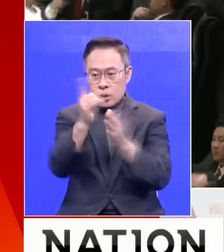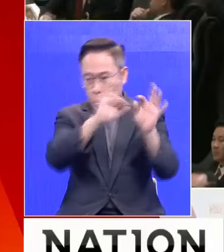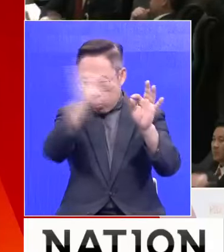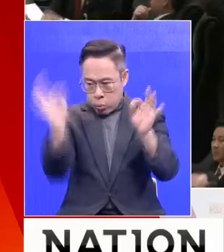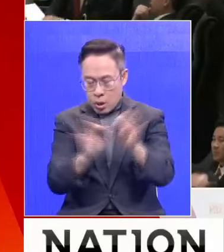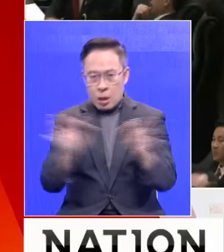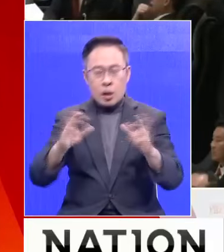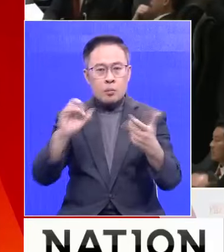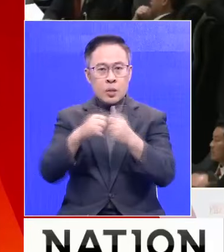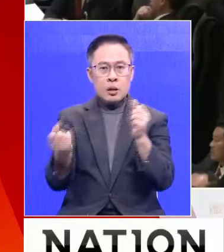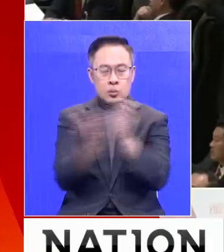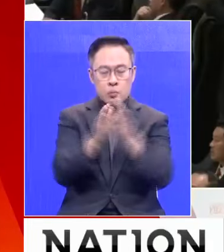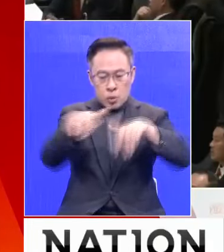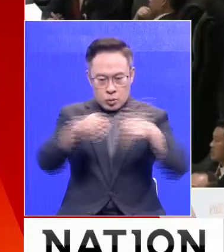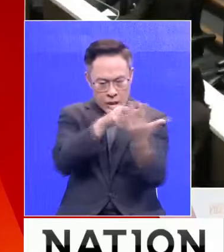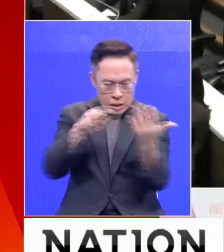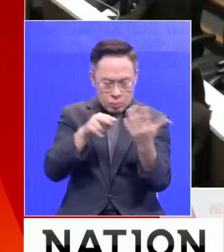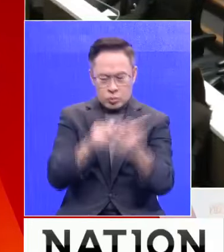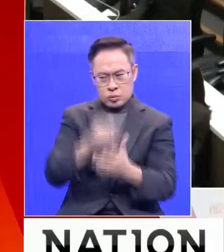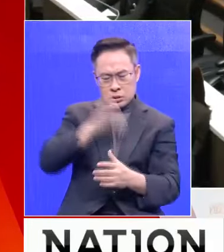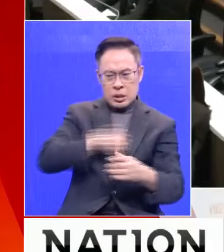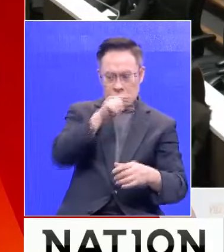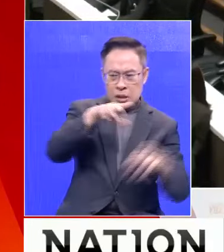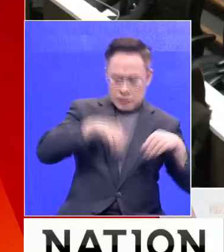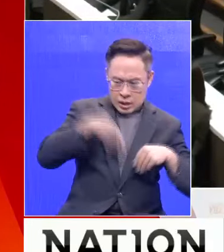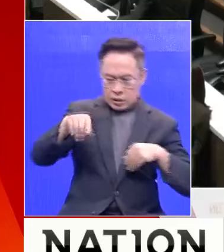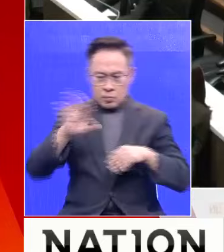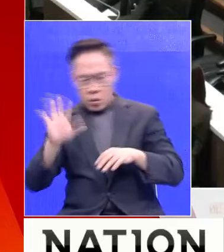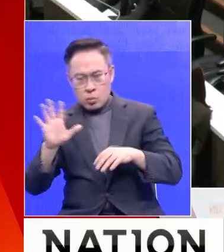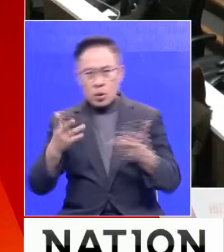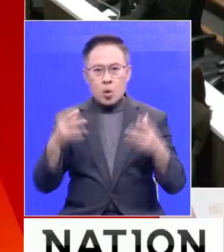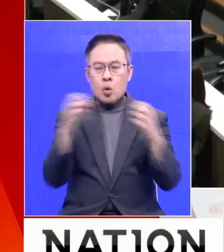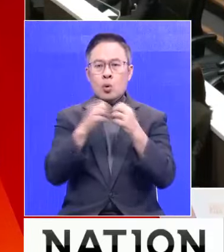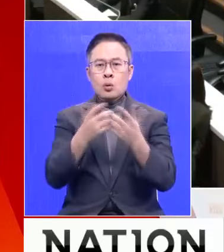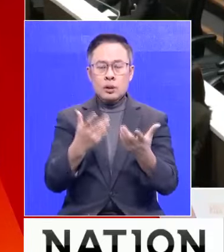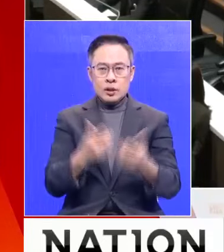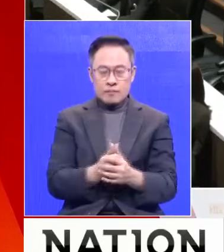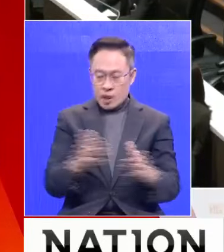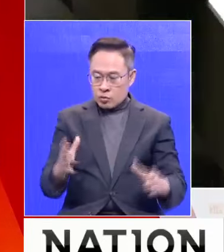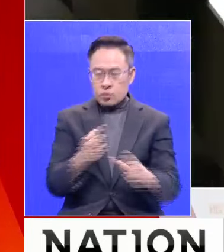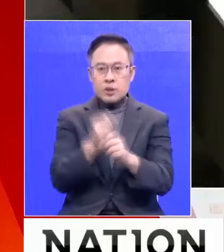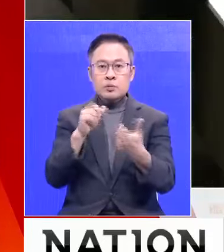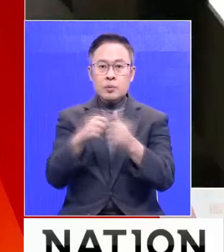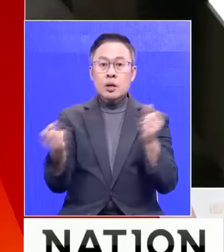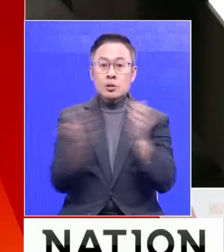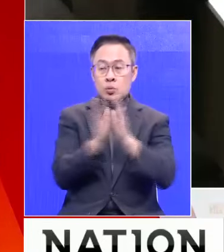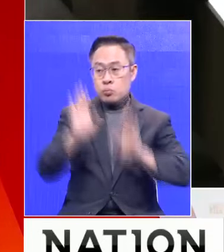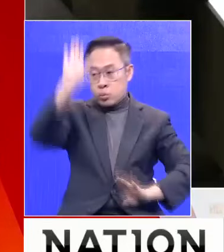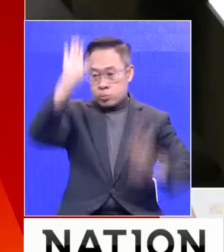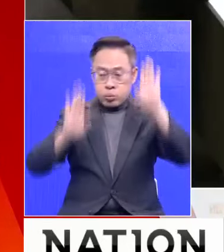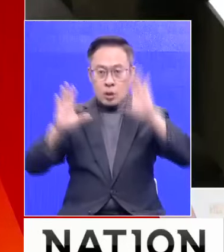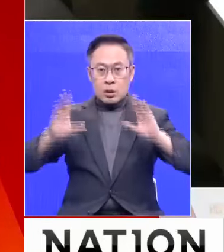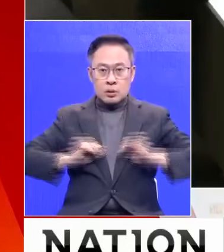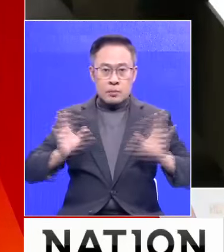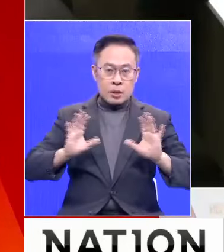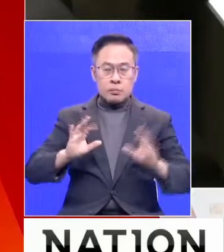ต้องการจุดยืนของตัวเองก็ทำให้คนที่อยากจะเห็นรัฐธรรมนูญฉบับใหม่อาจจะไม่ใช่ทุกคนที่จะลงคะแนนเห็นชอบเหมือนกันอย่าง